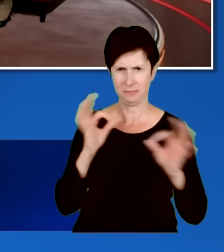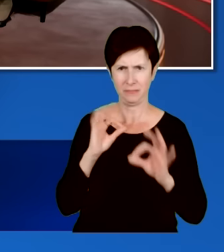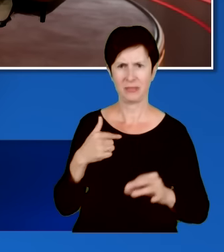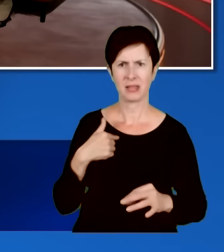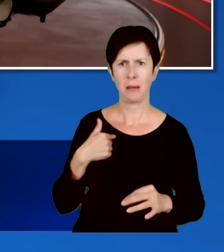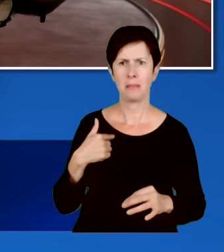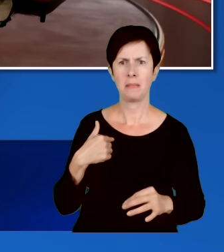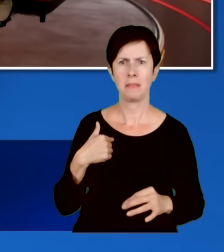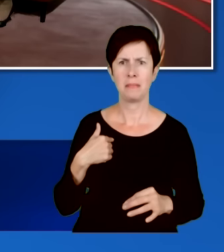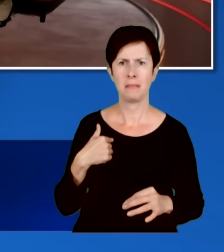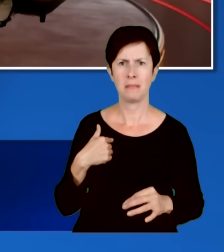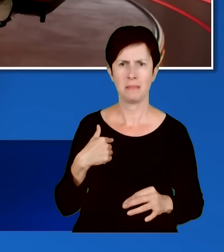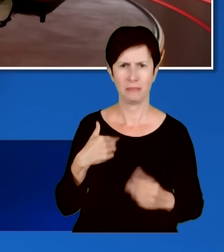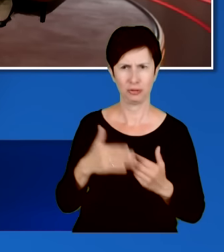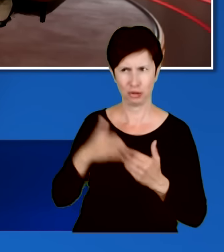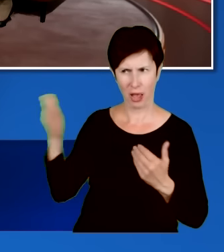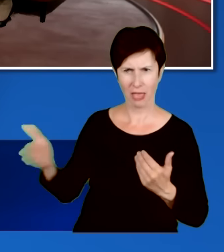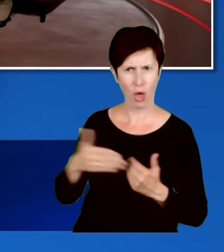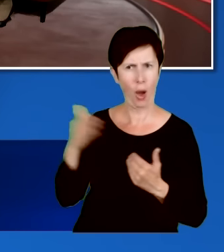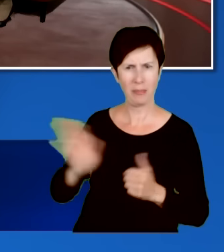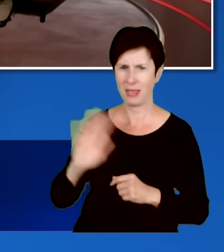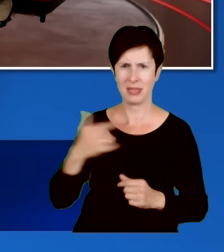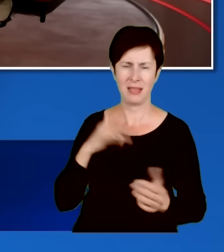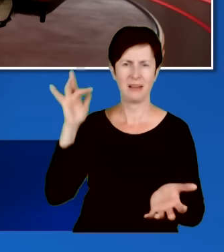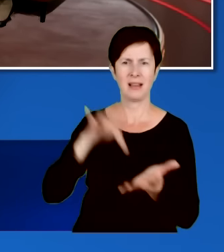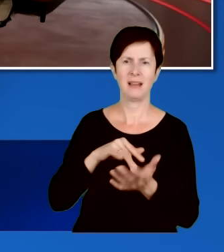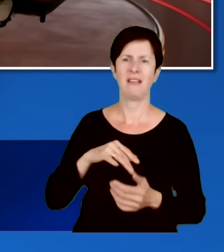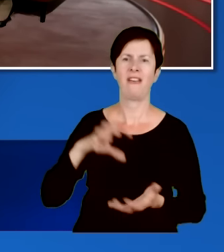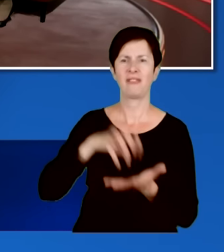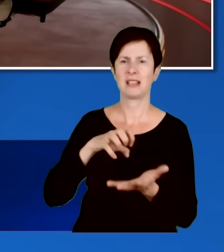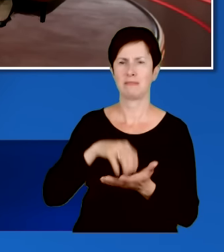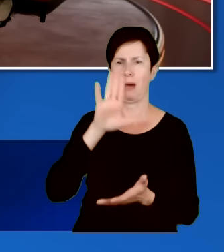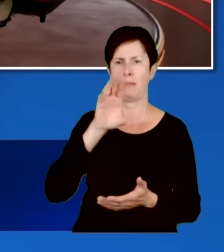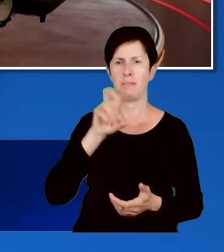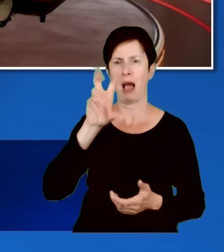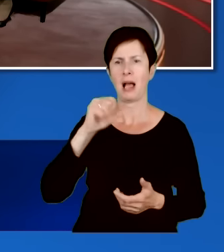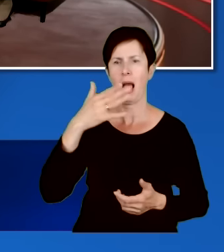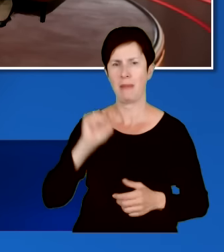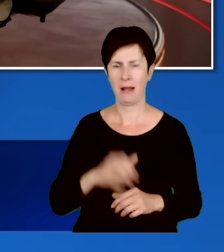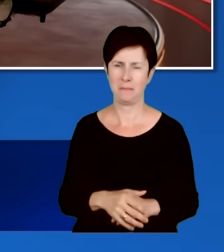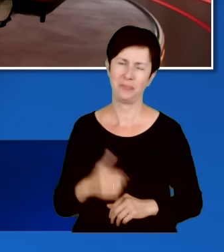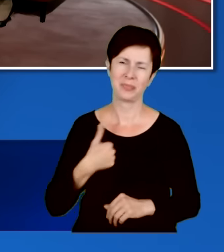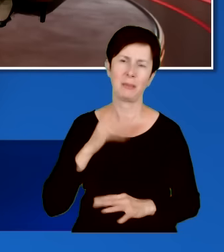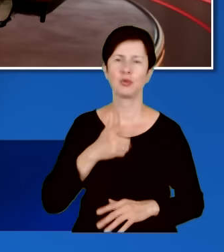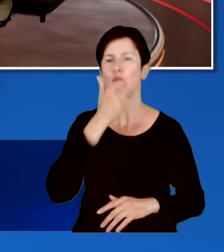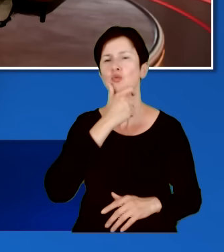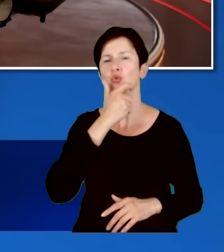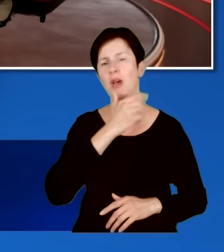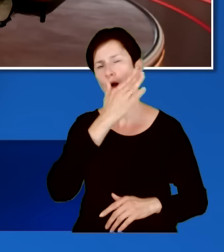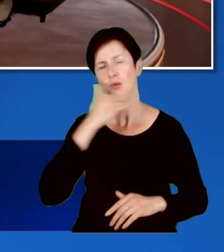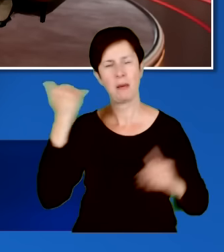przez ścianę przede wszystkim a poza kas my się tak uśmiechamy i tak się będziemy ja nie wiem